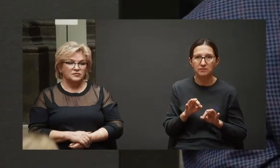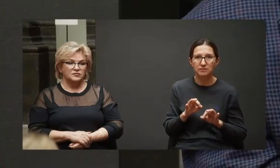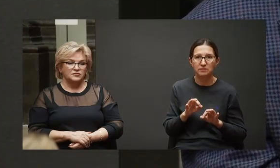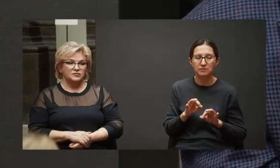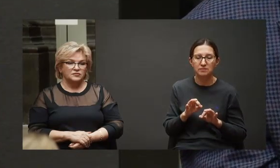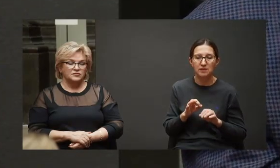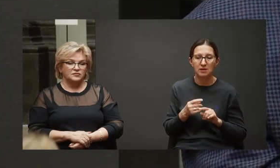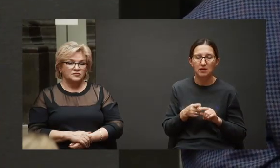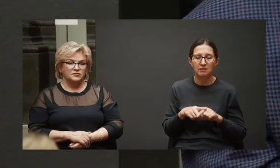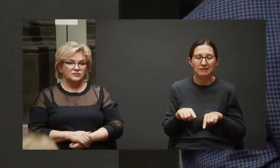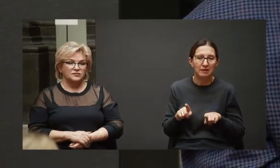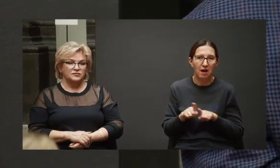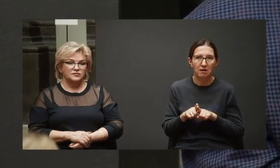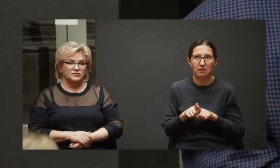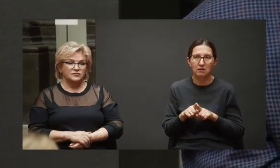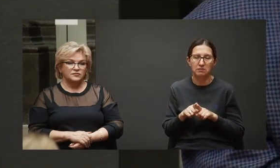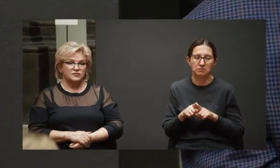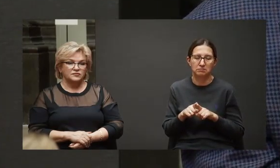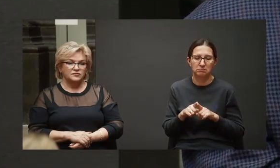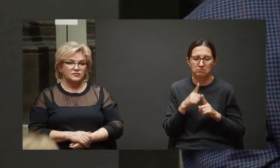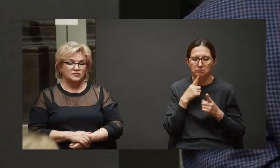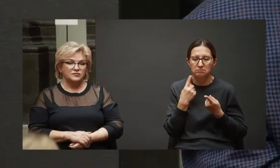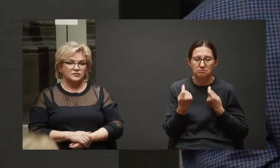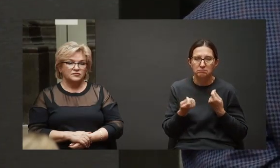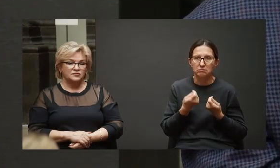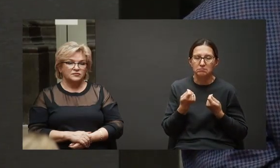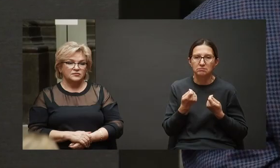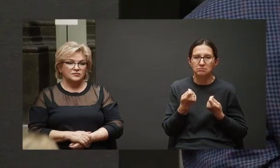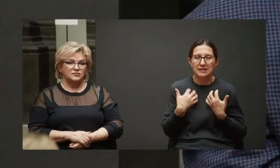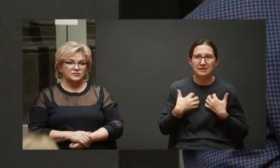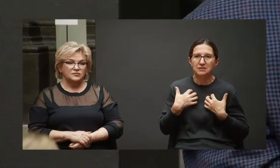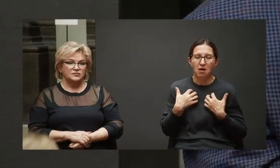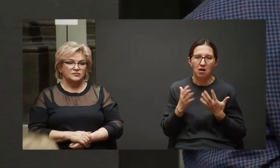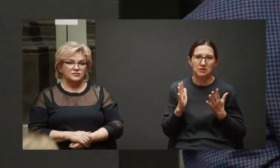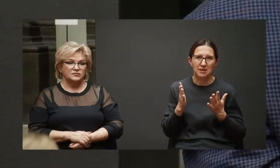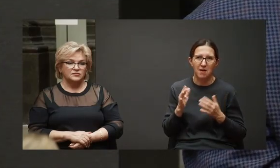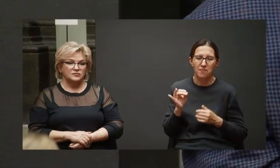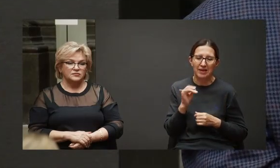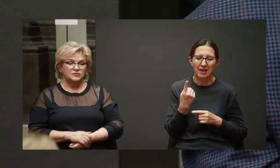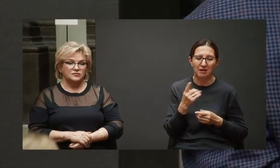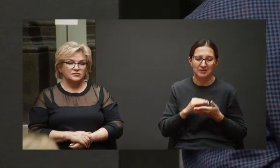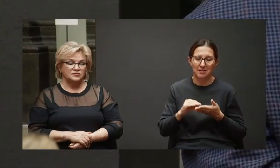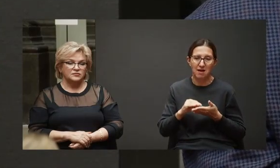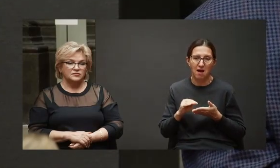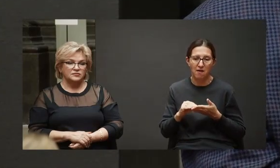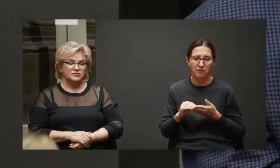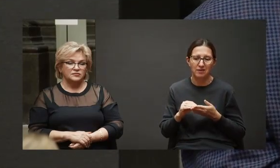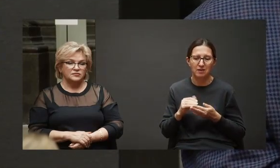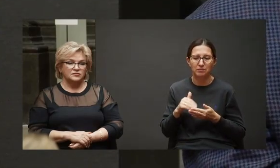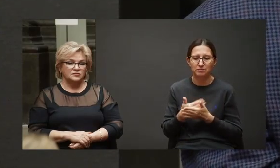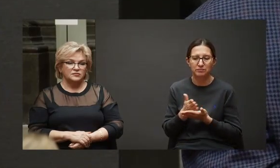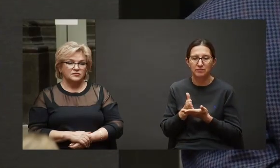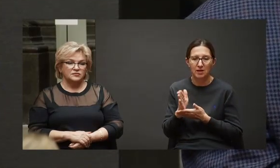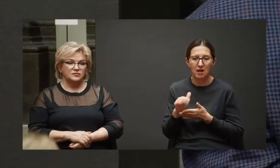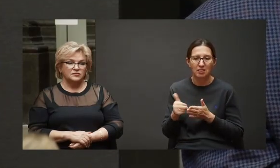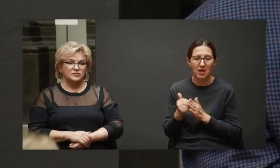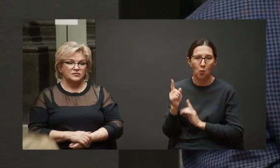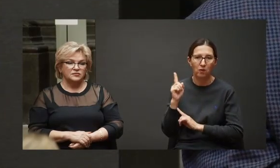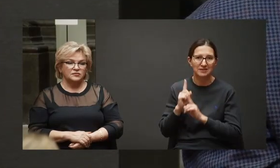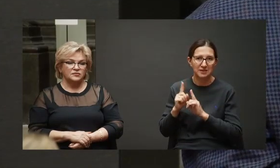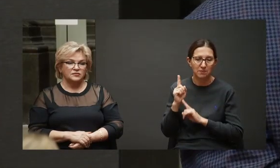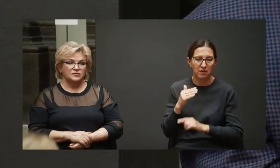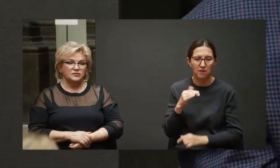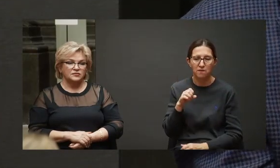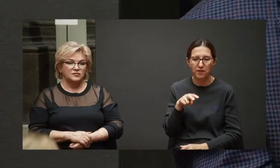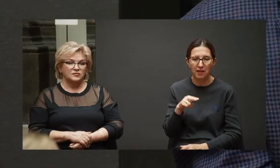высшей степени страстно, причем один из авторов монографии о неоклассицизме, Хью Онор, англичанин, он